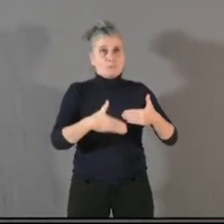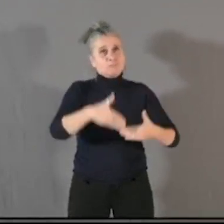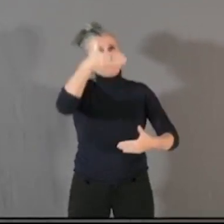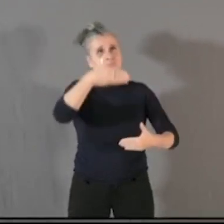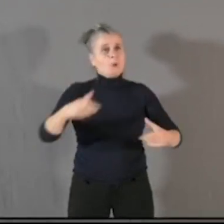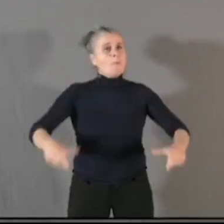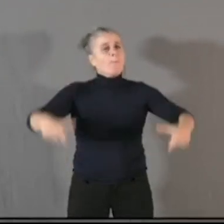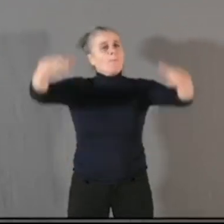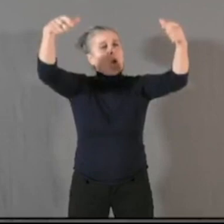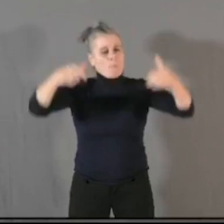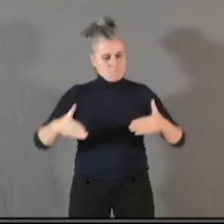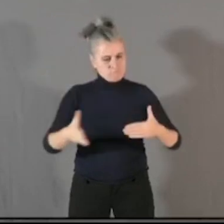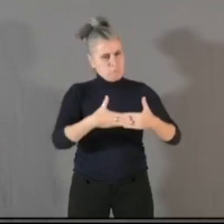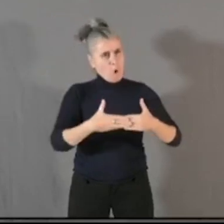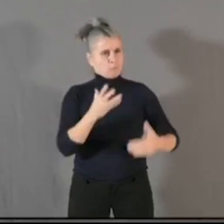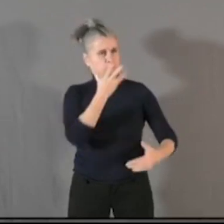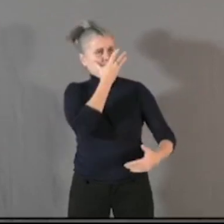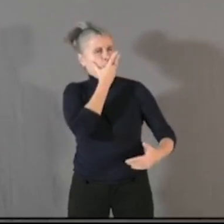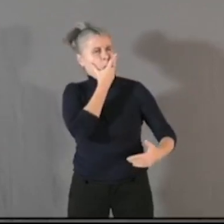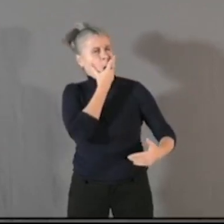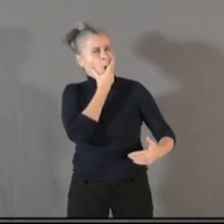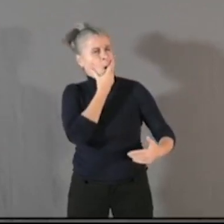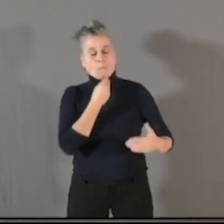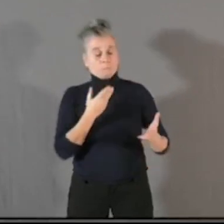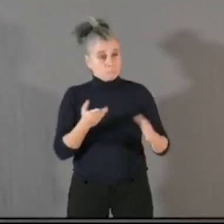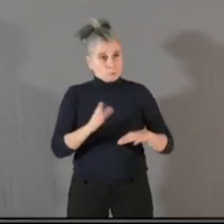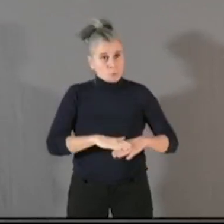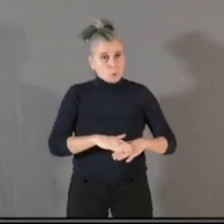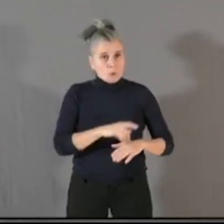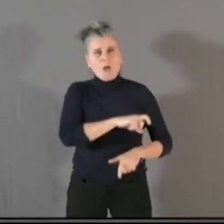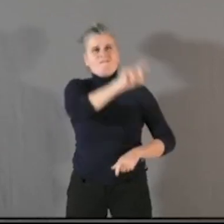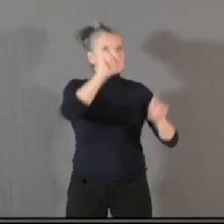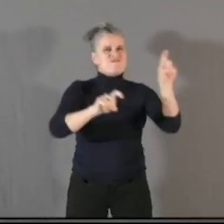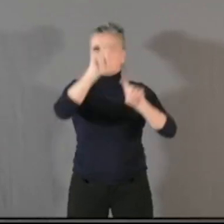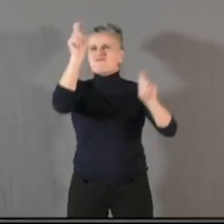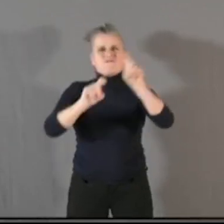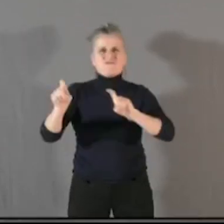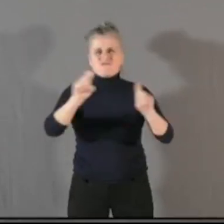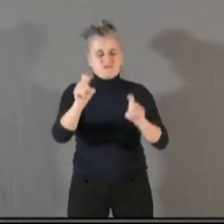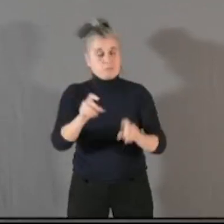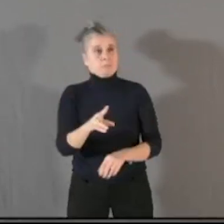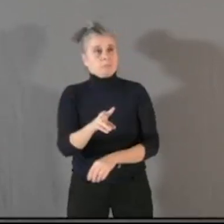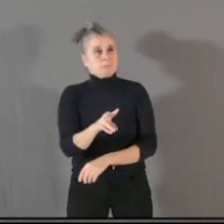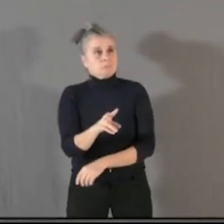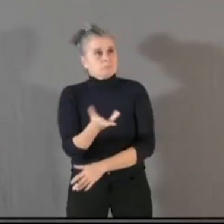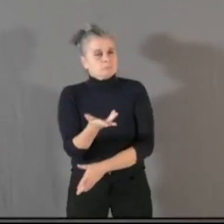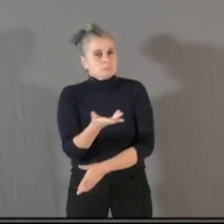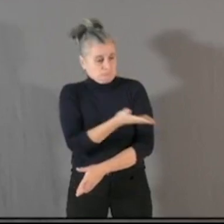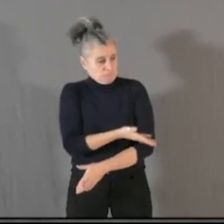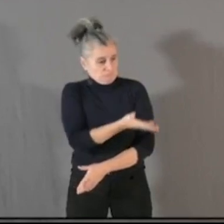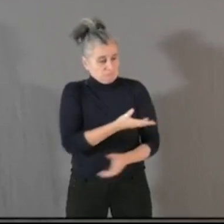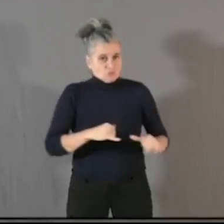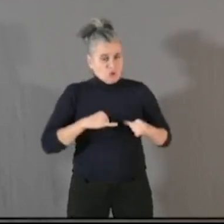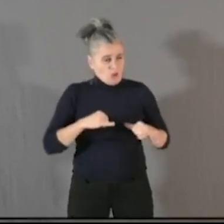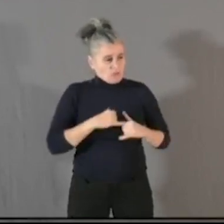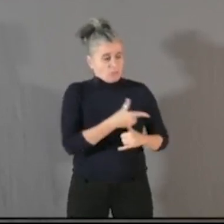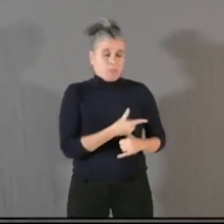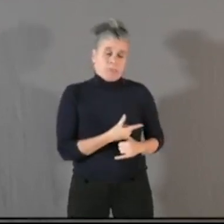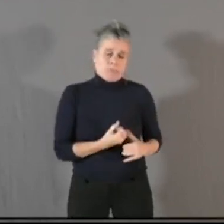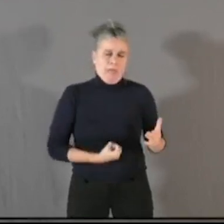qui ne le sont pas moins, et tout est saccagé par ces tags. Il y a une volonté de la part de ces prétendus